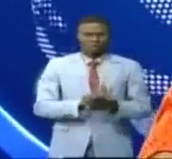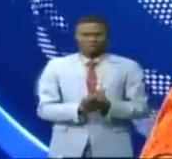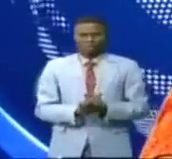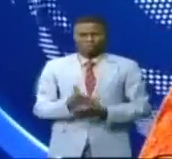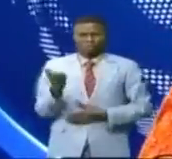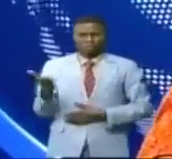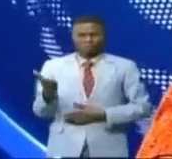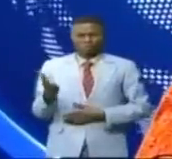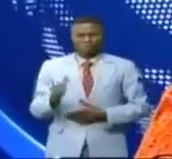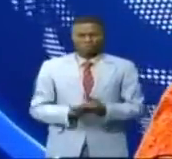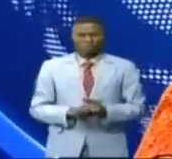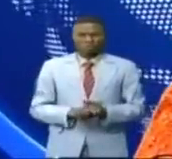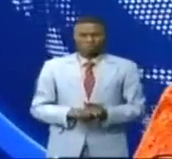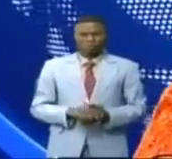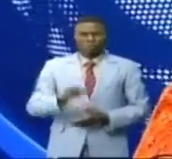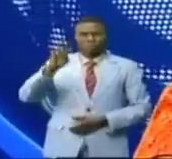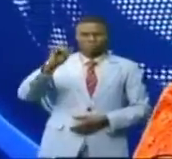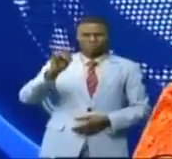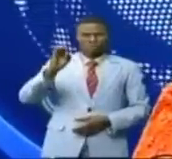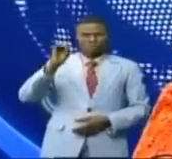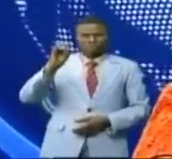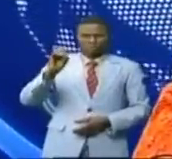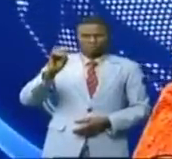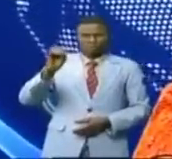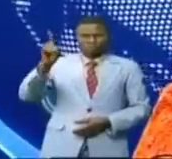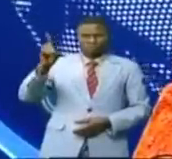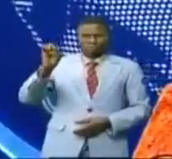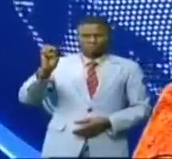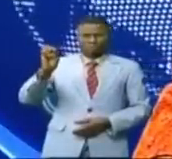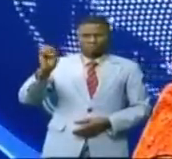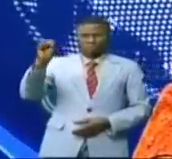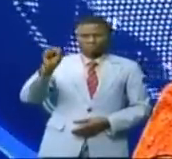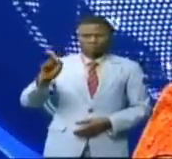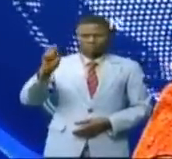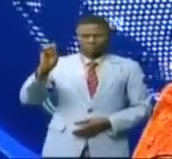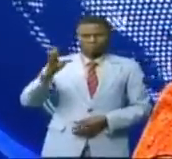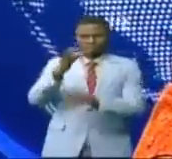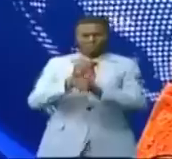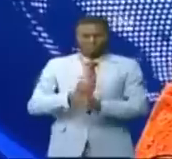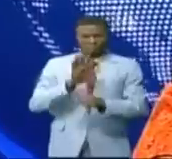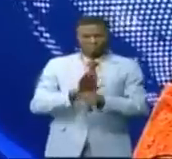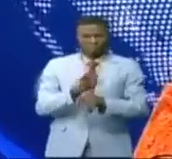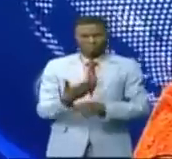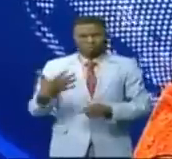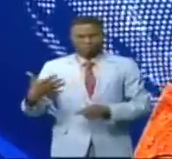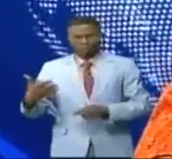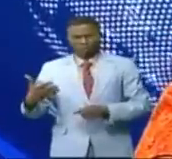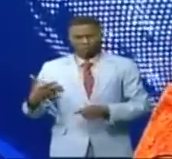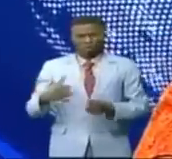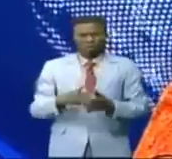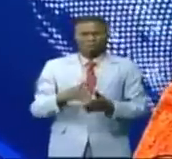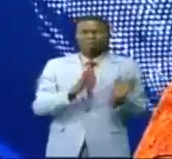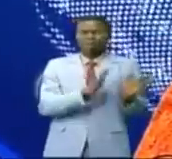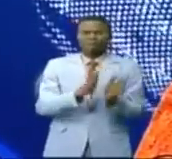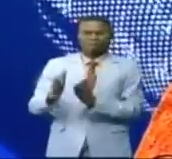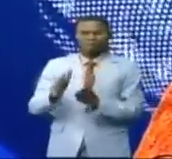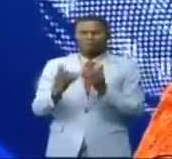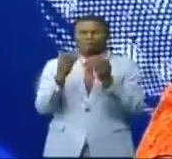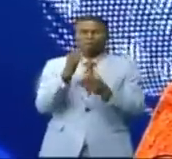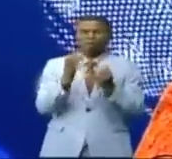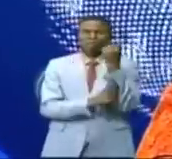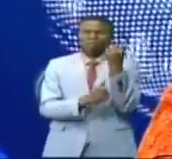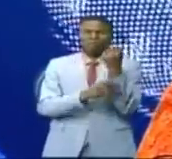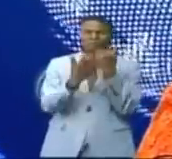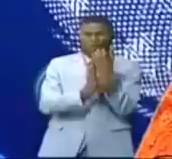son côté modeste mutinga mutuishayi réceptionné à l'eau apportant de matériels équipements médicaux destinés aux vulnérables